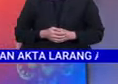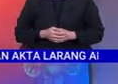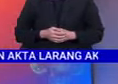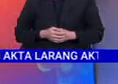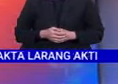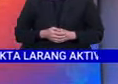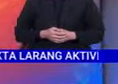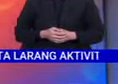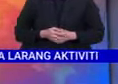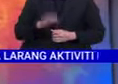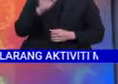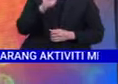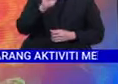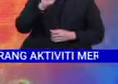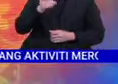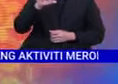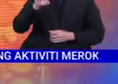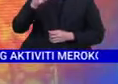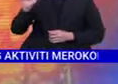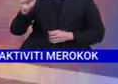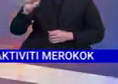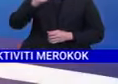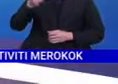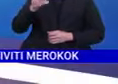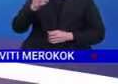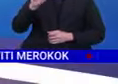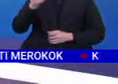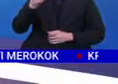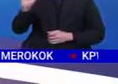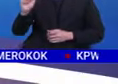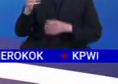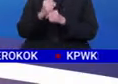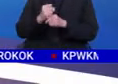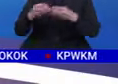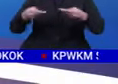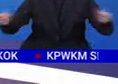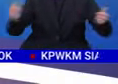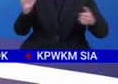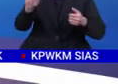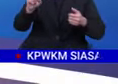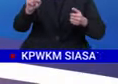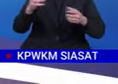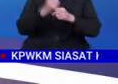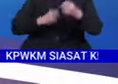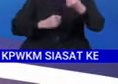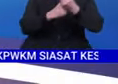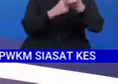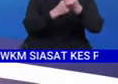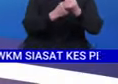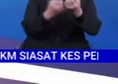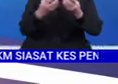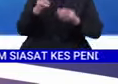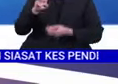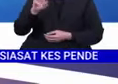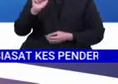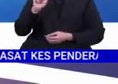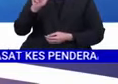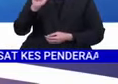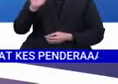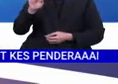foto-foto Jungkook 24 menduduki tempat pertama tanah rancangan felda yang paling banyak menyumbang untuk wakaf ada